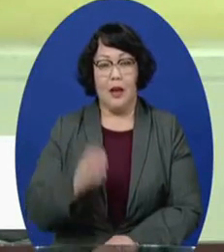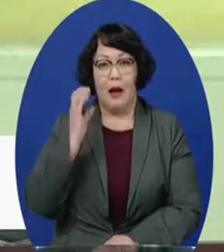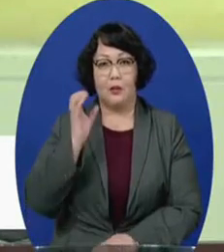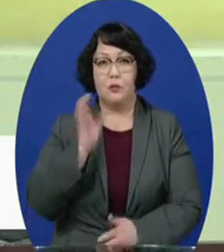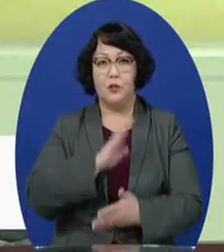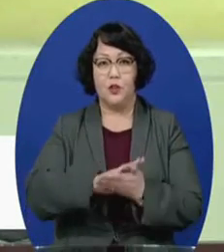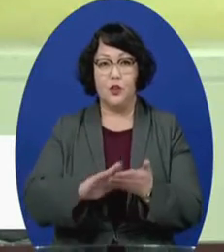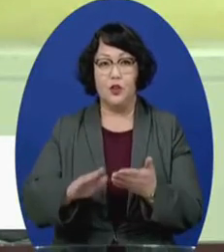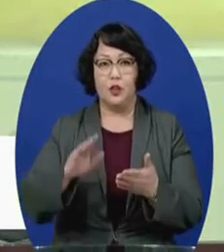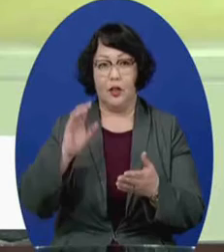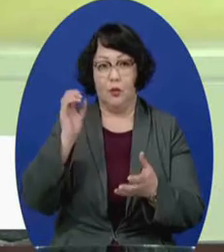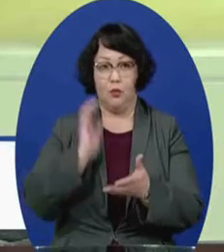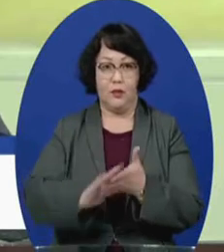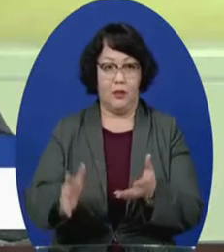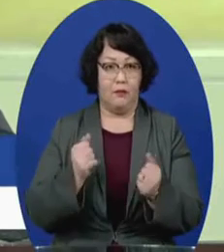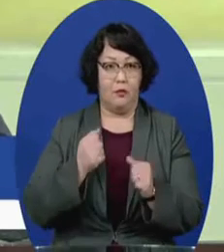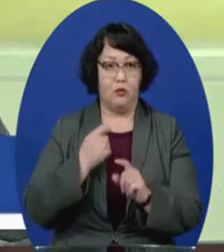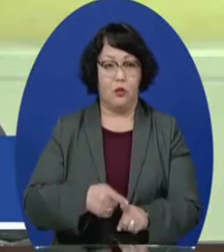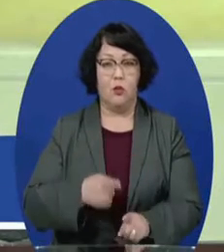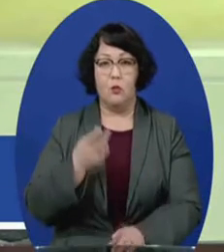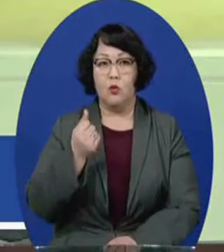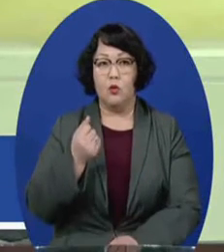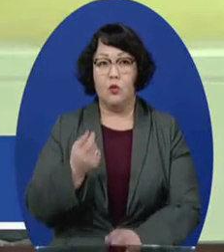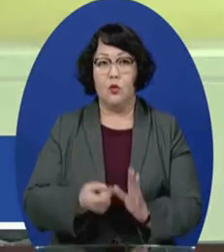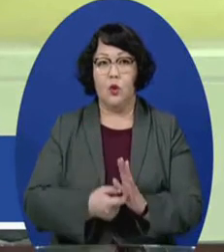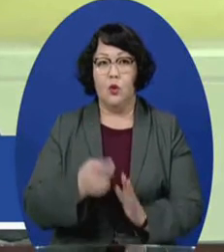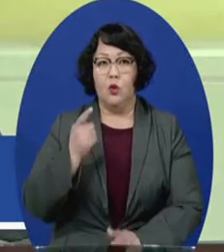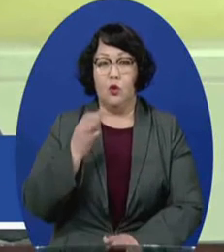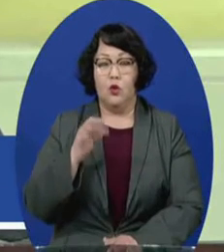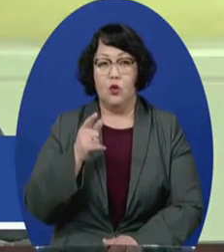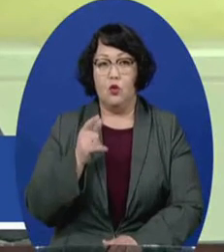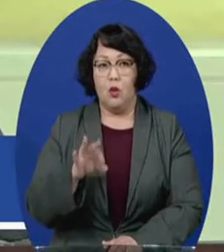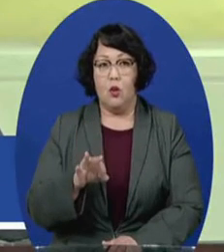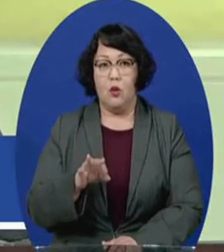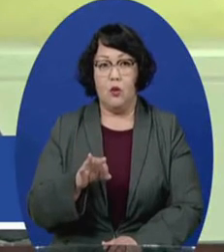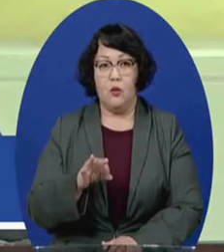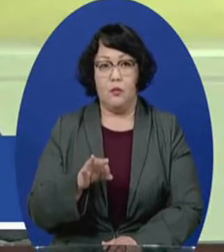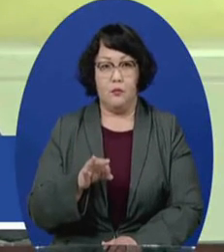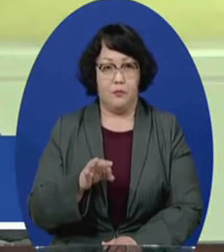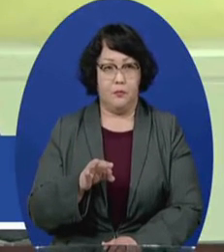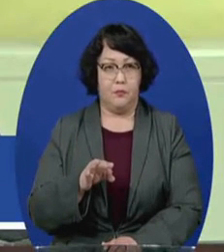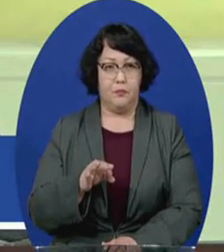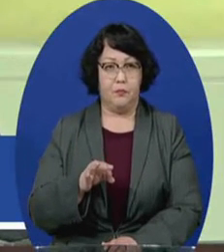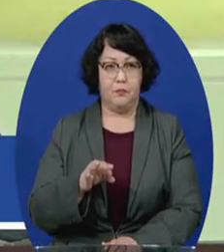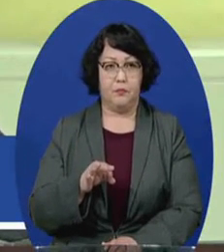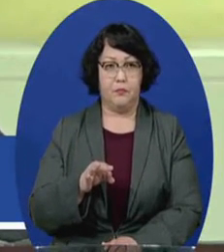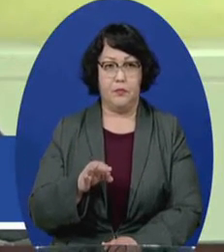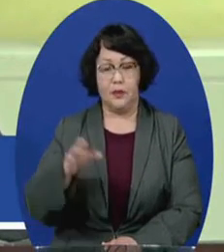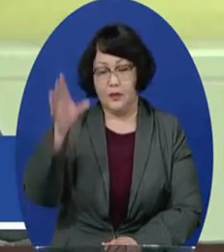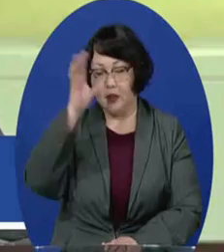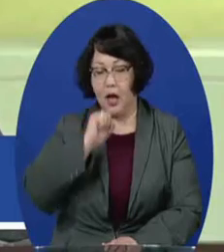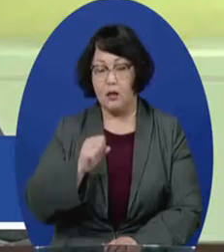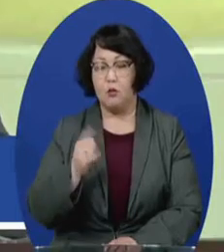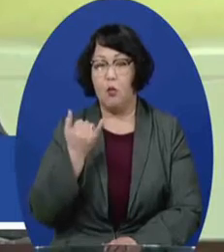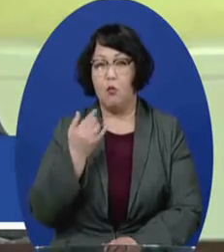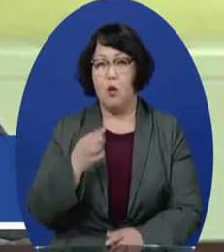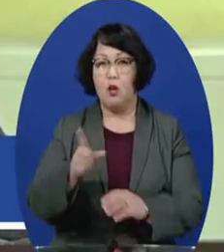шинжилтийг цогцоор хийхэд шаардлагатай хөрөнгийн хэмжээ хэрэгтэй. Энийг халтарсаад хотын